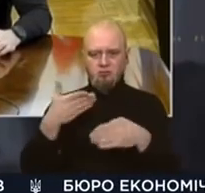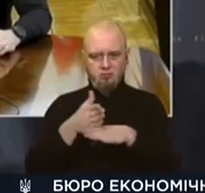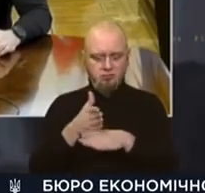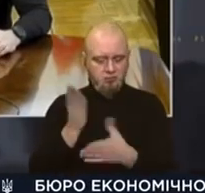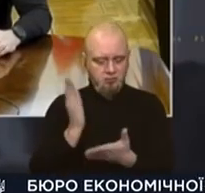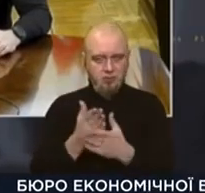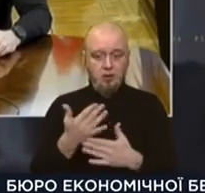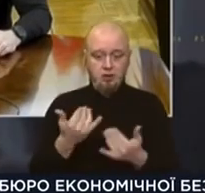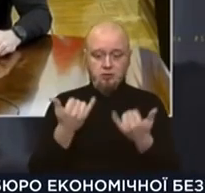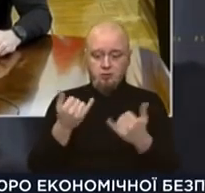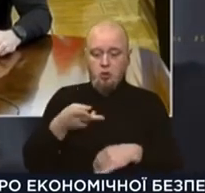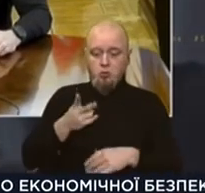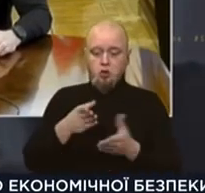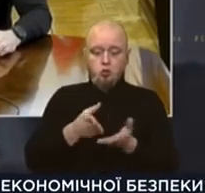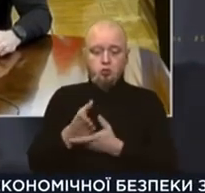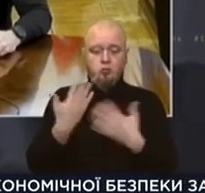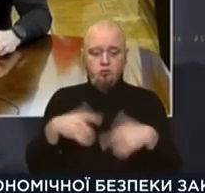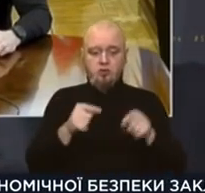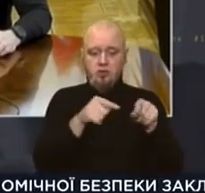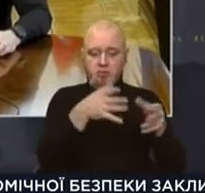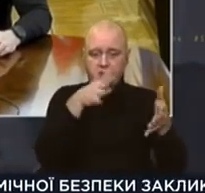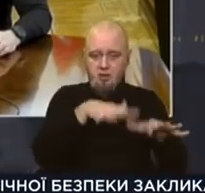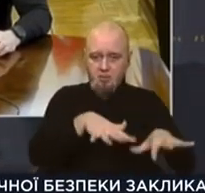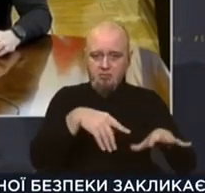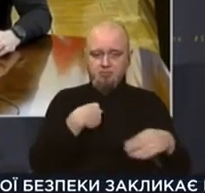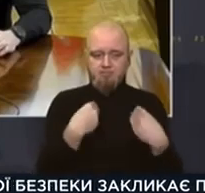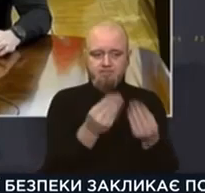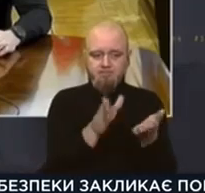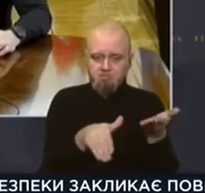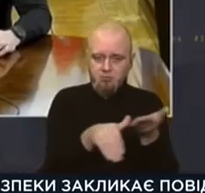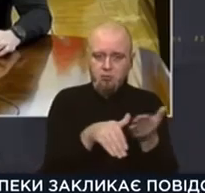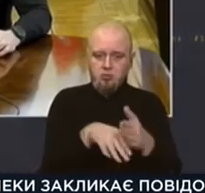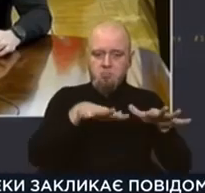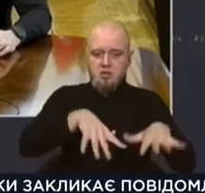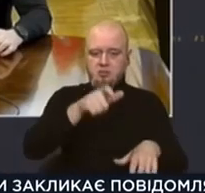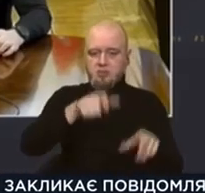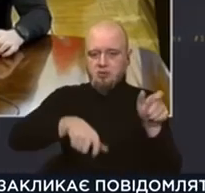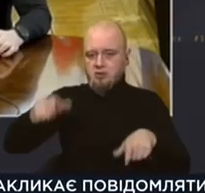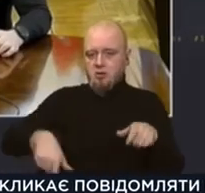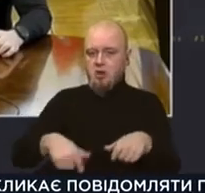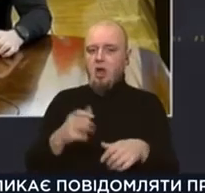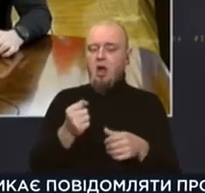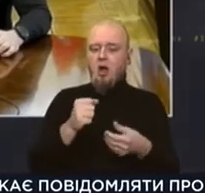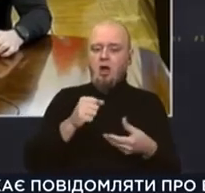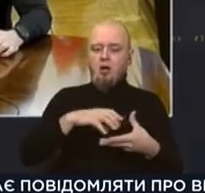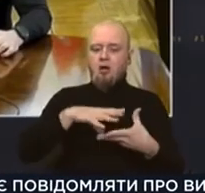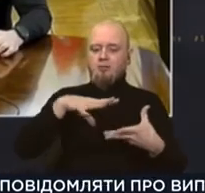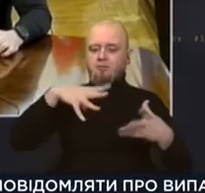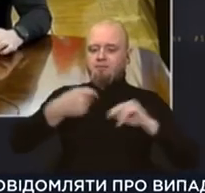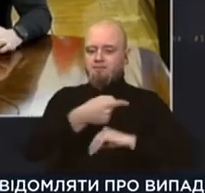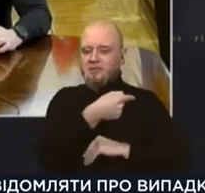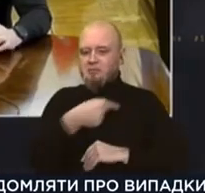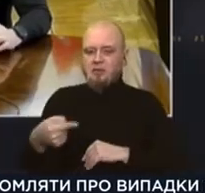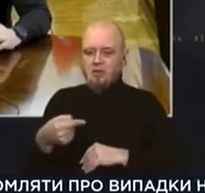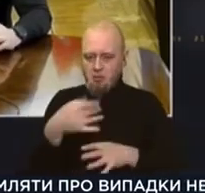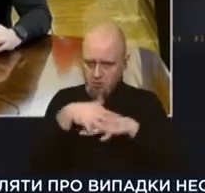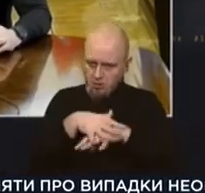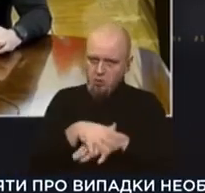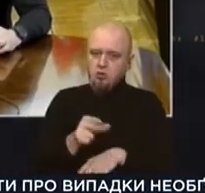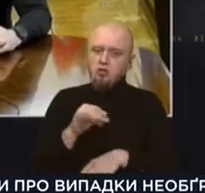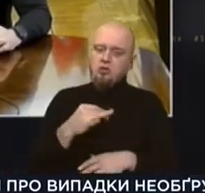Тому сьогодні комунальна служба вже там, вже на місці, ми оказуємо допомогу місцевим жителям. А збитки вже підраховували, чи, можливо, попередня